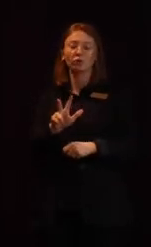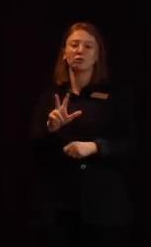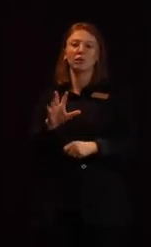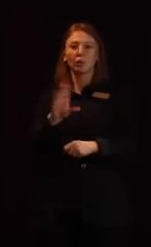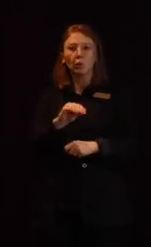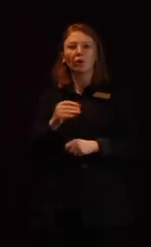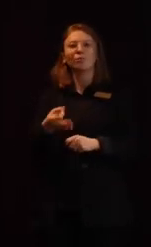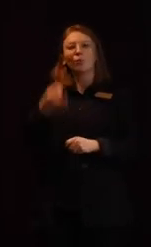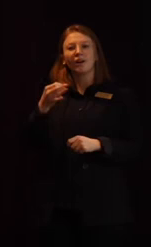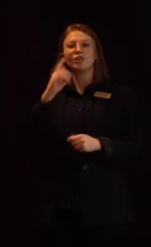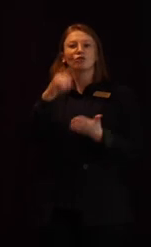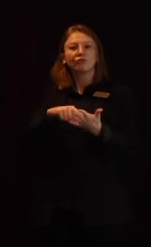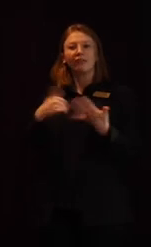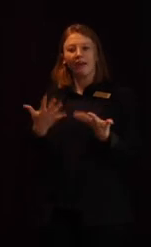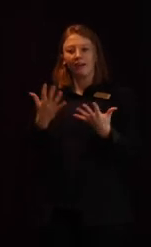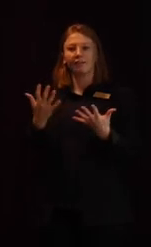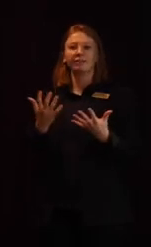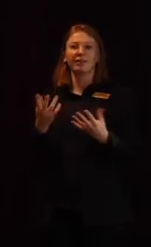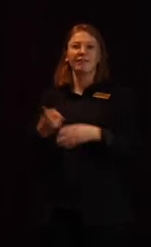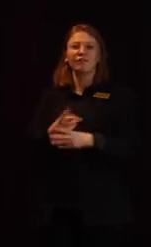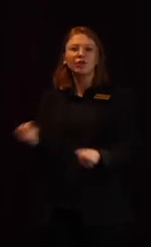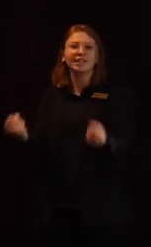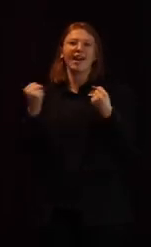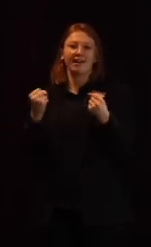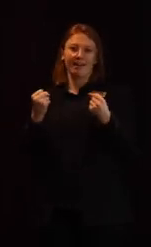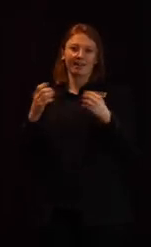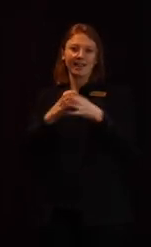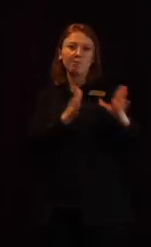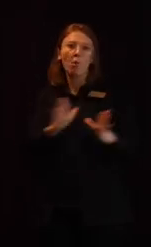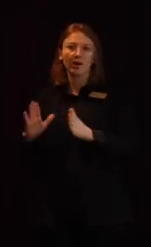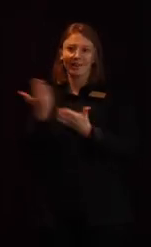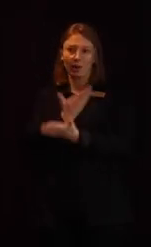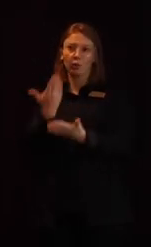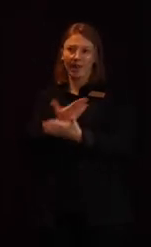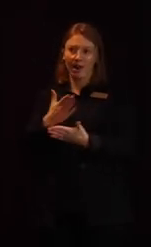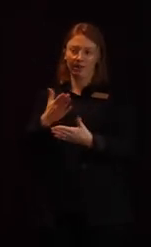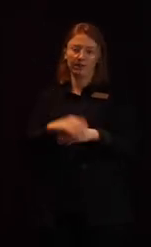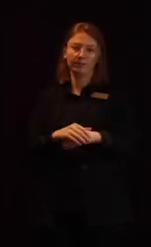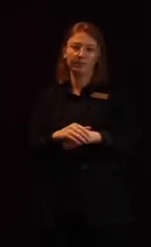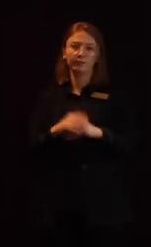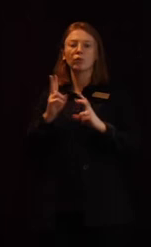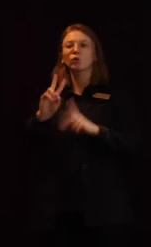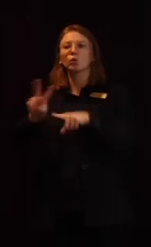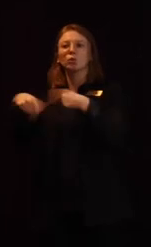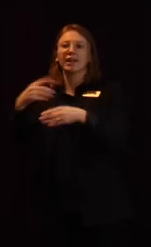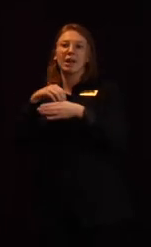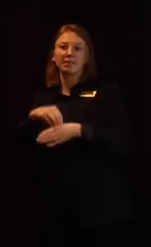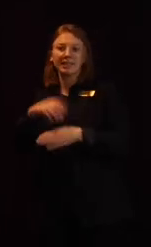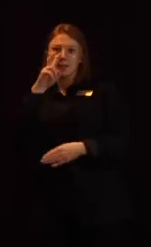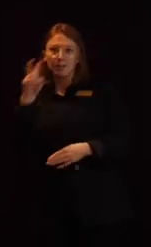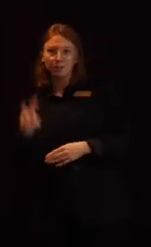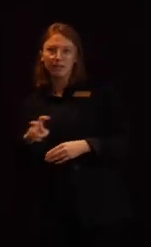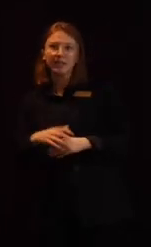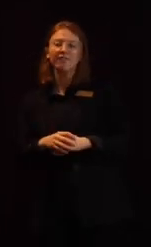här samordningen nationellt. Meningen är också att man ska utveckla ett patientperspektiv och meningen också att man